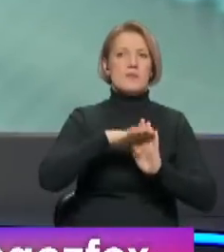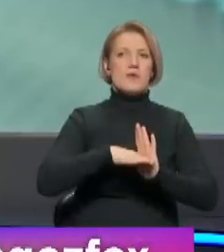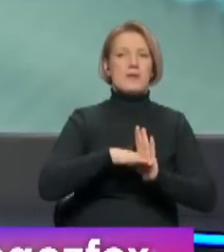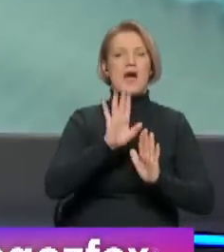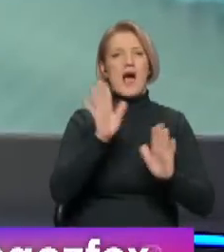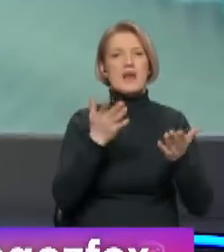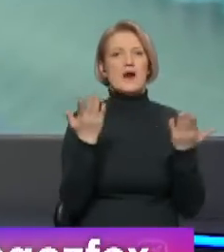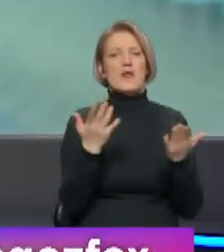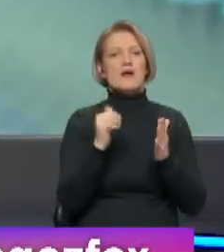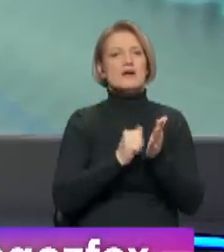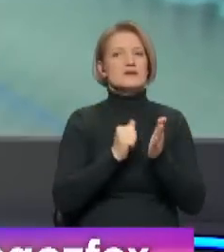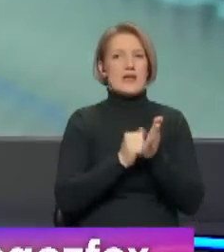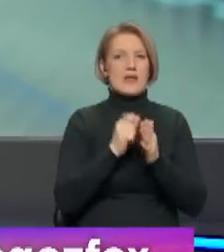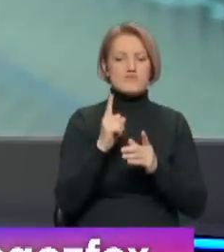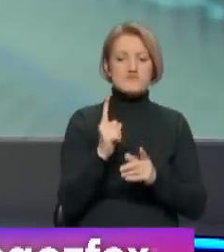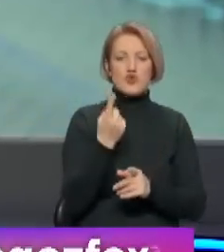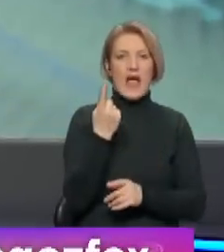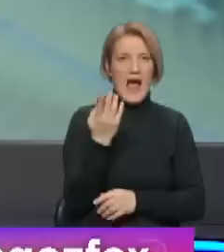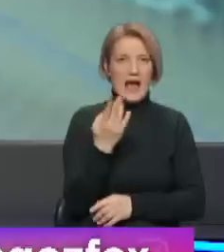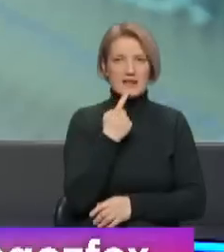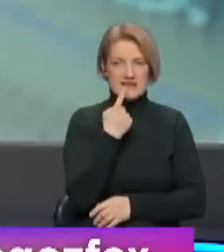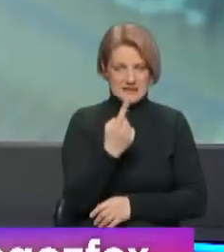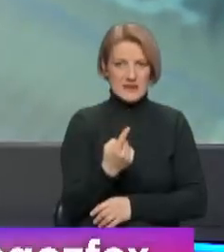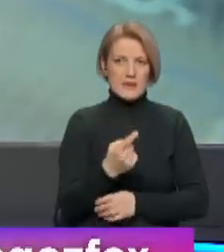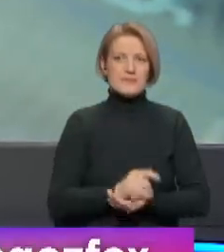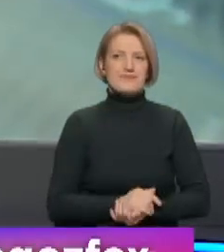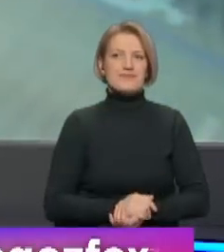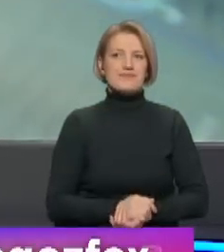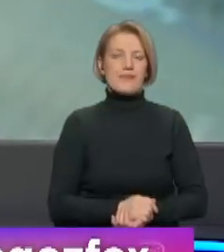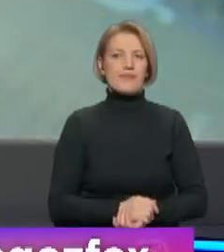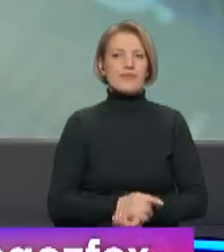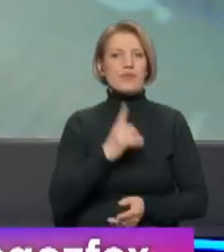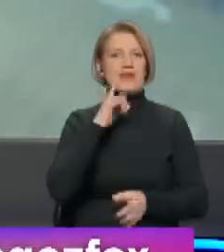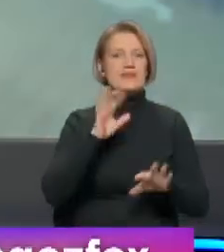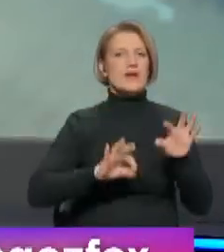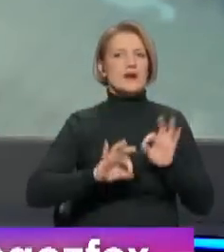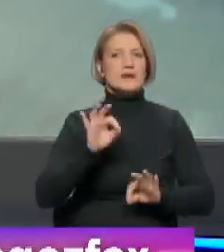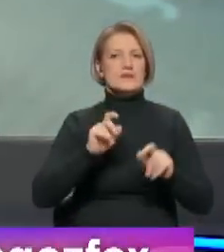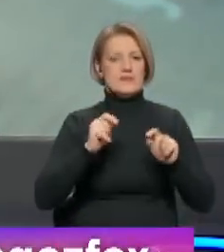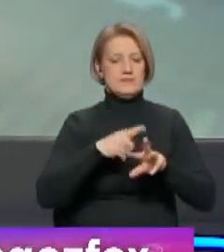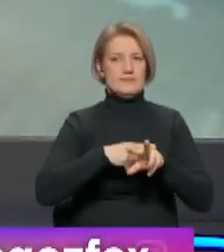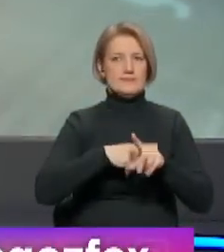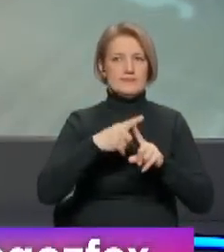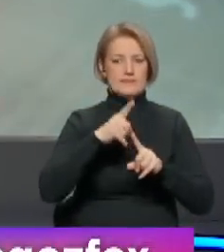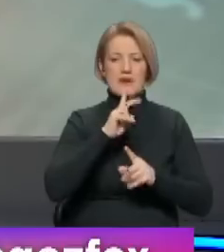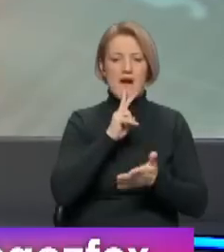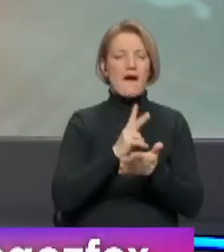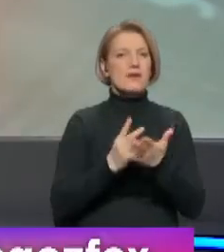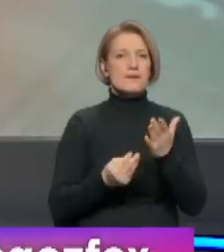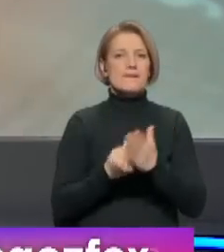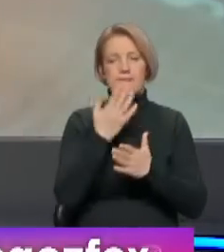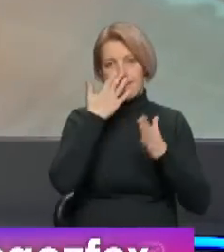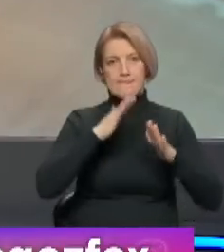her ne kadar gazeteler Müjde haberi verselerdi değerlendireceğiz eyt'yi ama bir karar çıkmasında